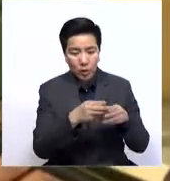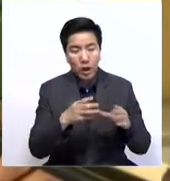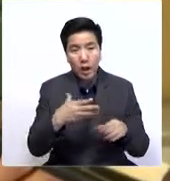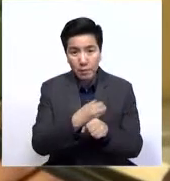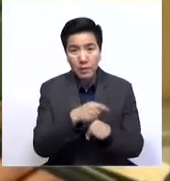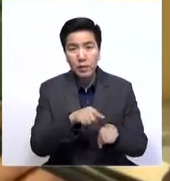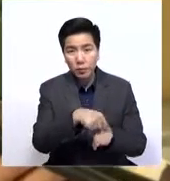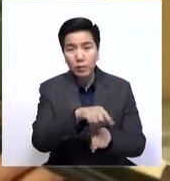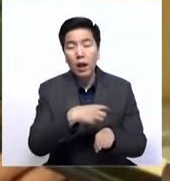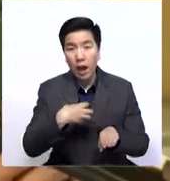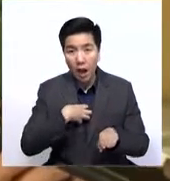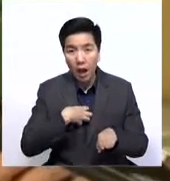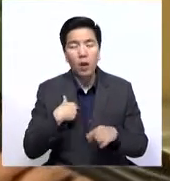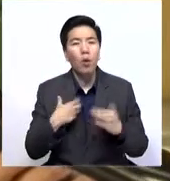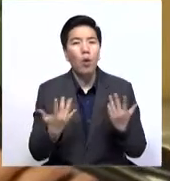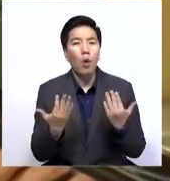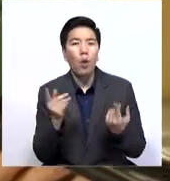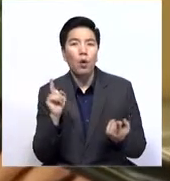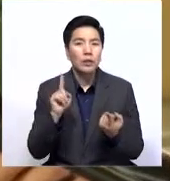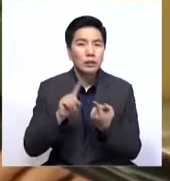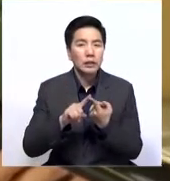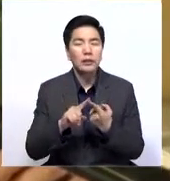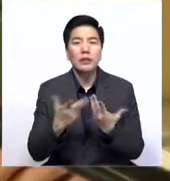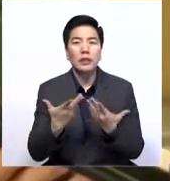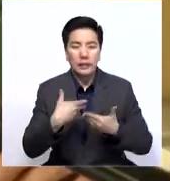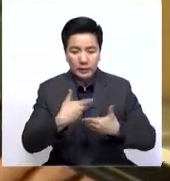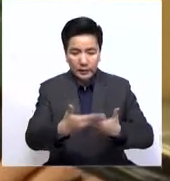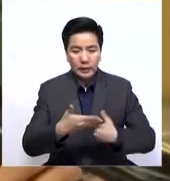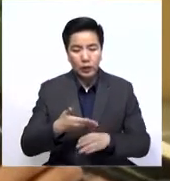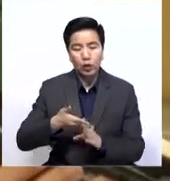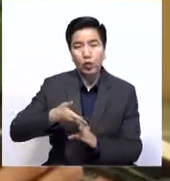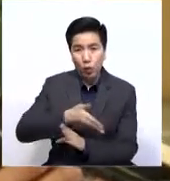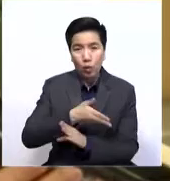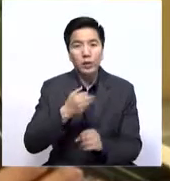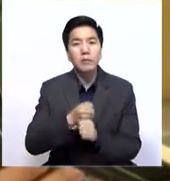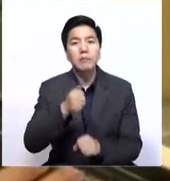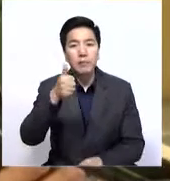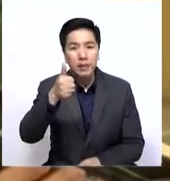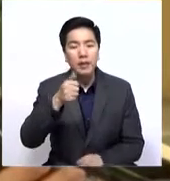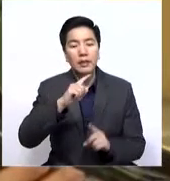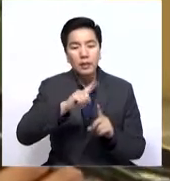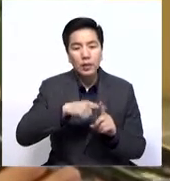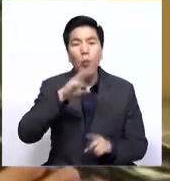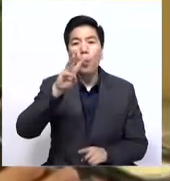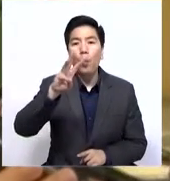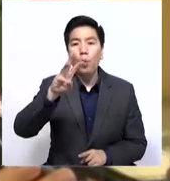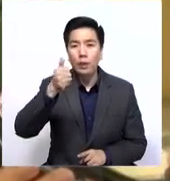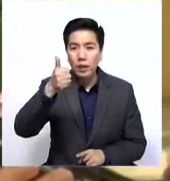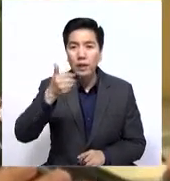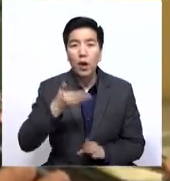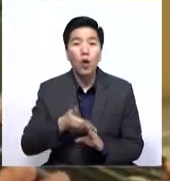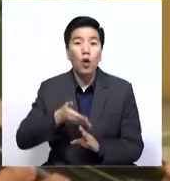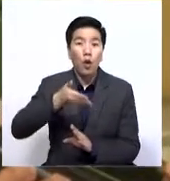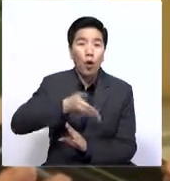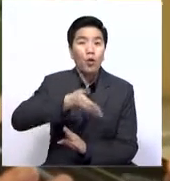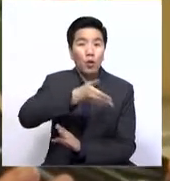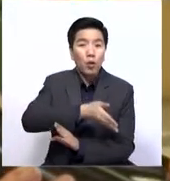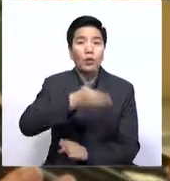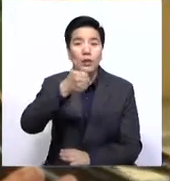ว่าจริงๆไม่ต้องรอให้ถึงเวลานั้นจะเชิญประชุมก่อนก็ได้มิถุนาก็ได้หรือจะก่อนล่วงหน้า